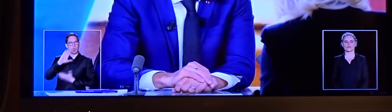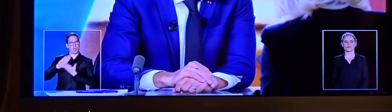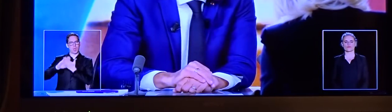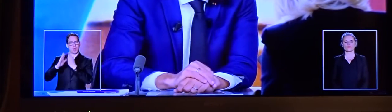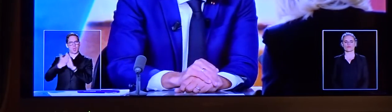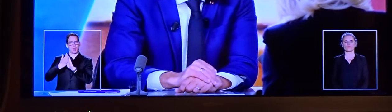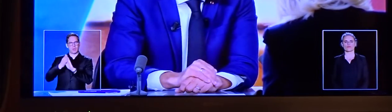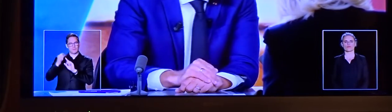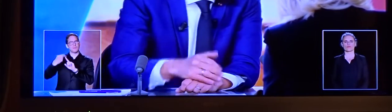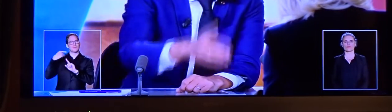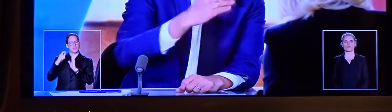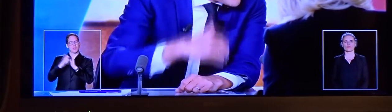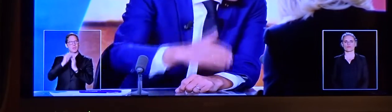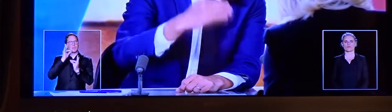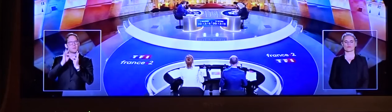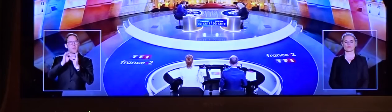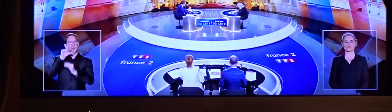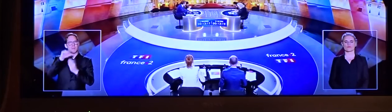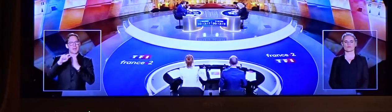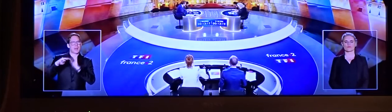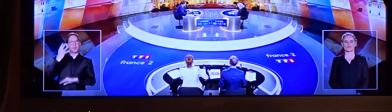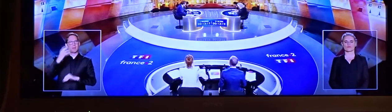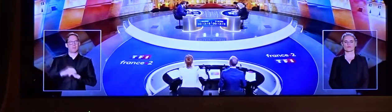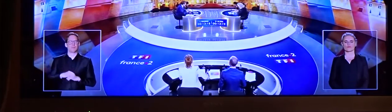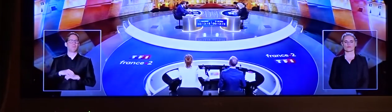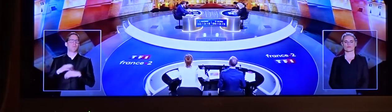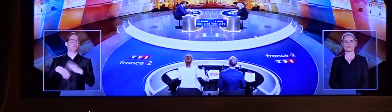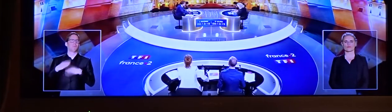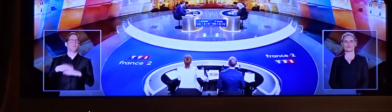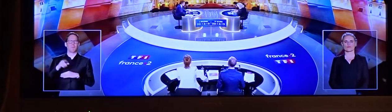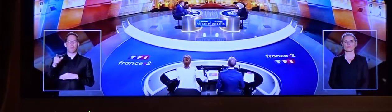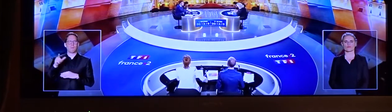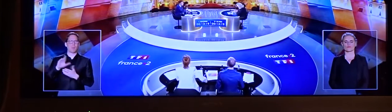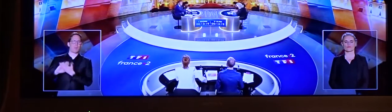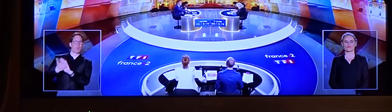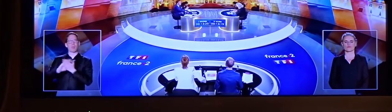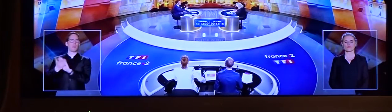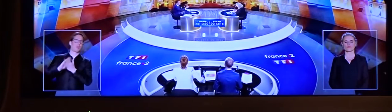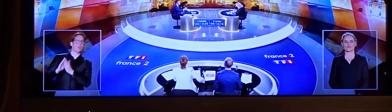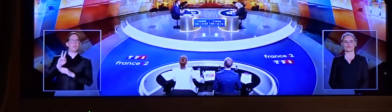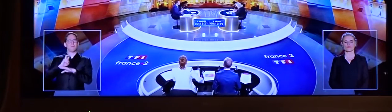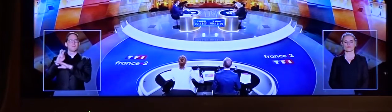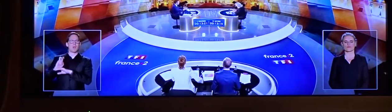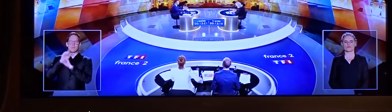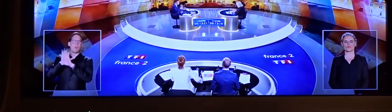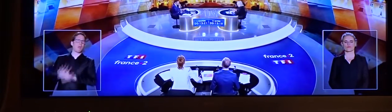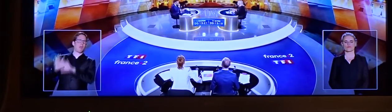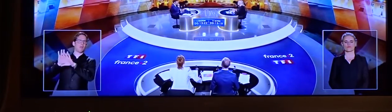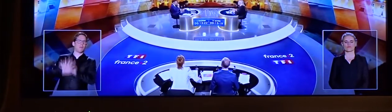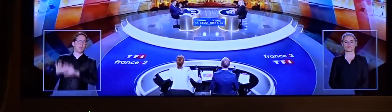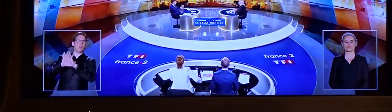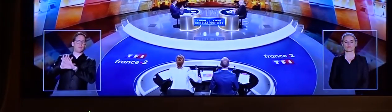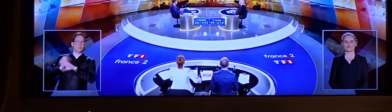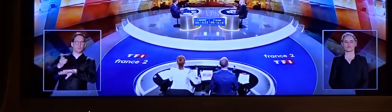pouvoir, en septembre 2014. Puis vous avez ensuite reboutiqué ce prêt auprès d'autres acteurs. Tout ça est totalement transparent, connu,